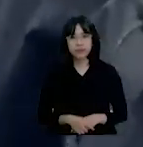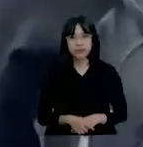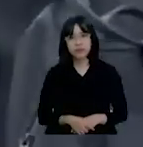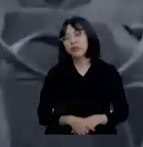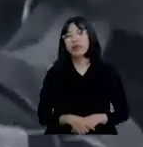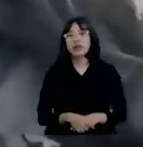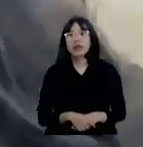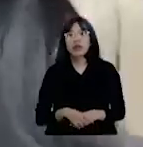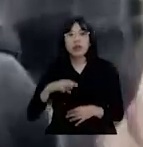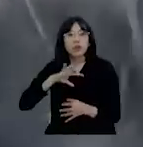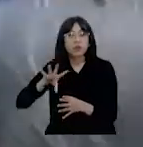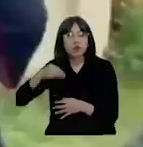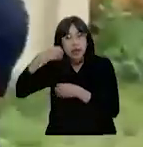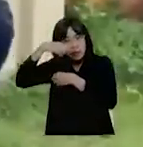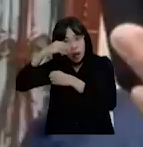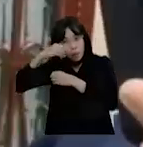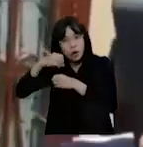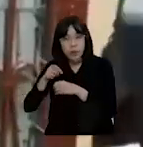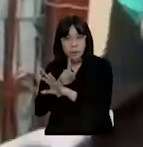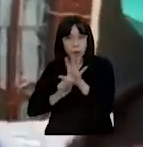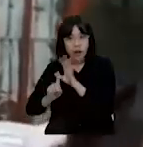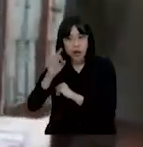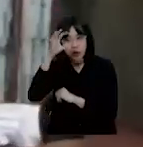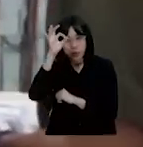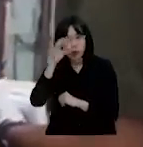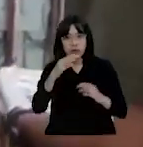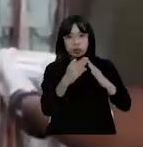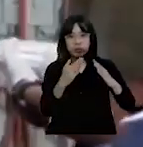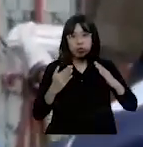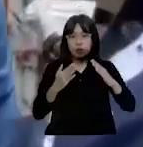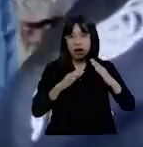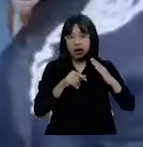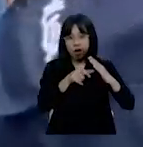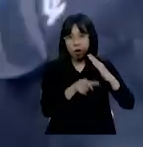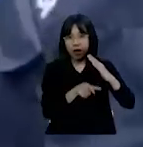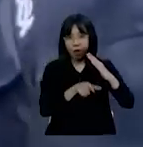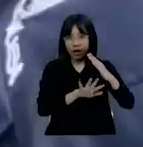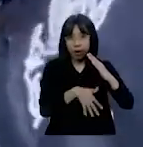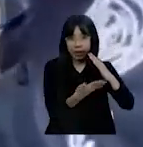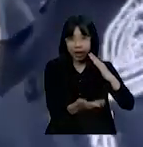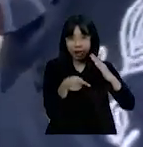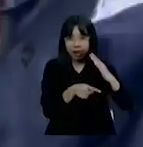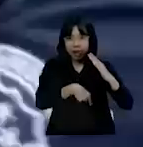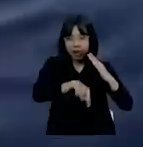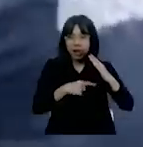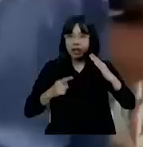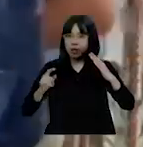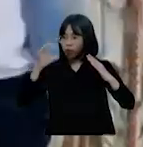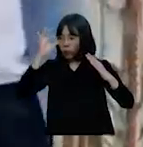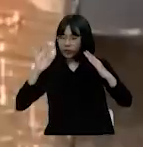Lima orang dari Puslapfor Mabes Polri kembali mendatangi rumah 4 korban tewas di perumahan Citra Garden 1 Extension Kalideres, Jakarta